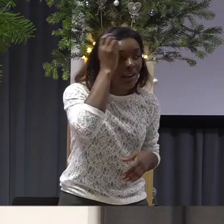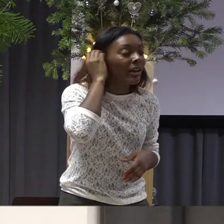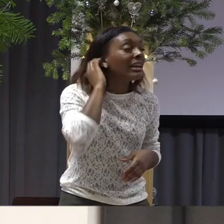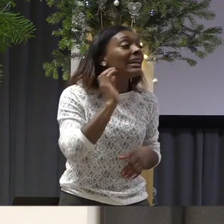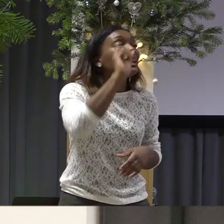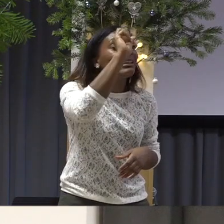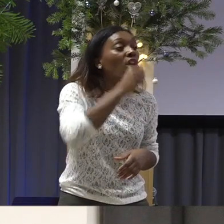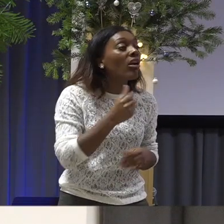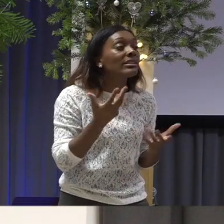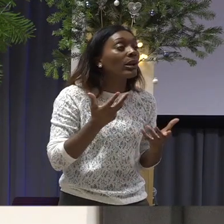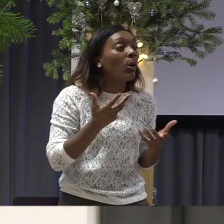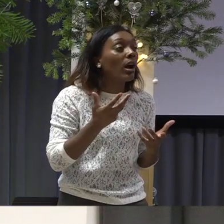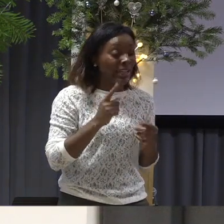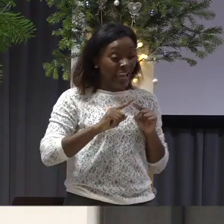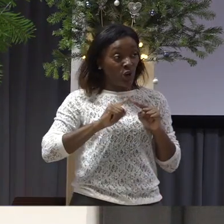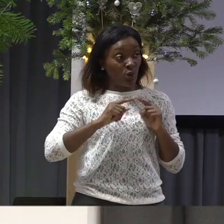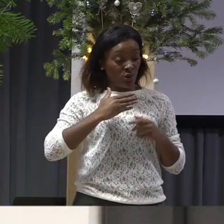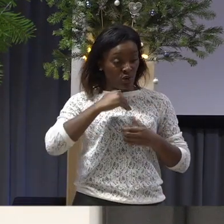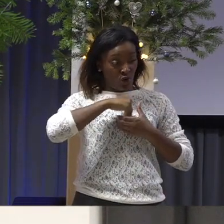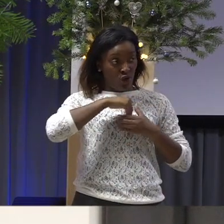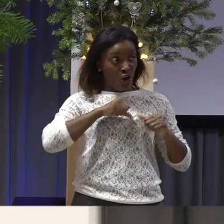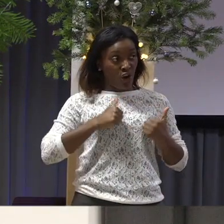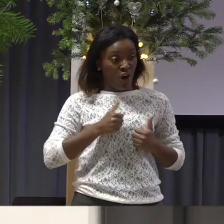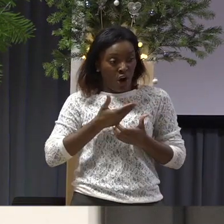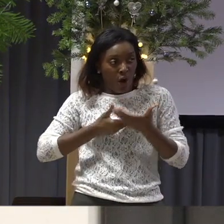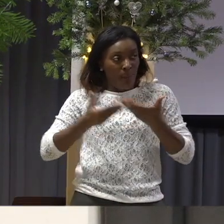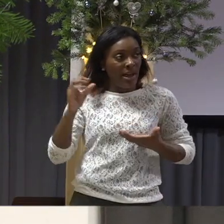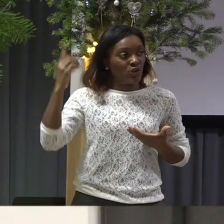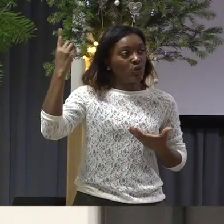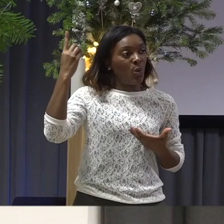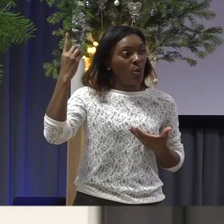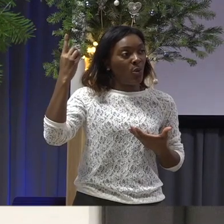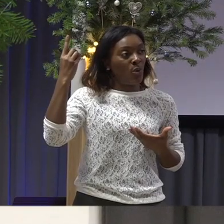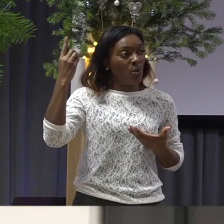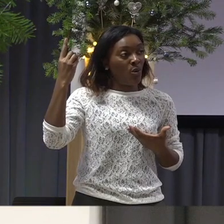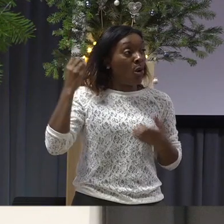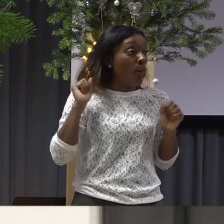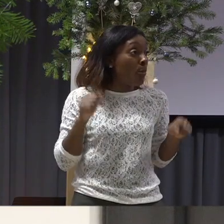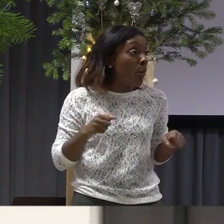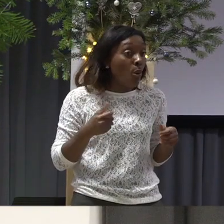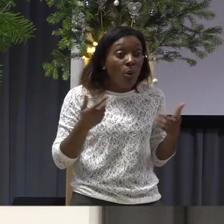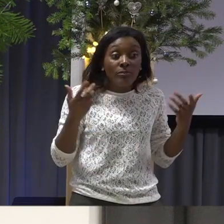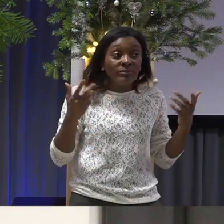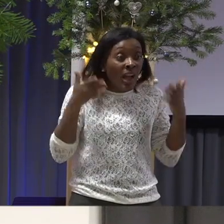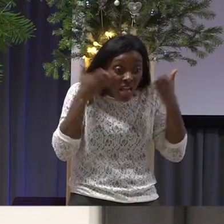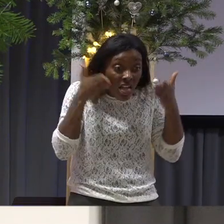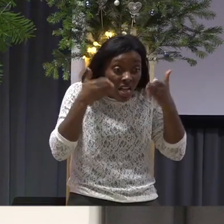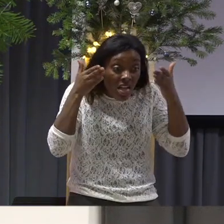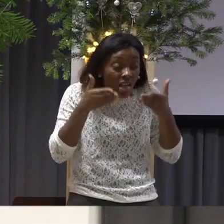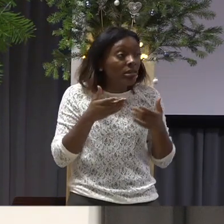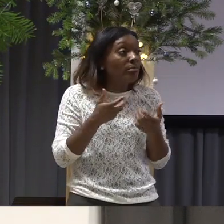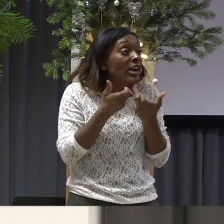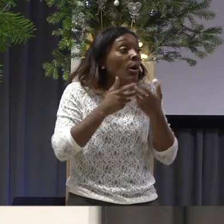la place de Dieu. C'est cette chose-là qui est souvent consultée, qui est l'objet de notre attachement.